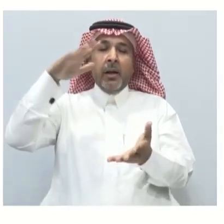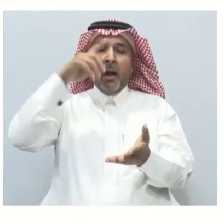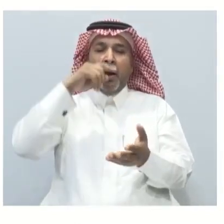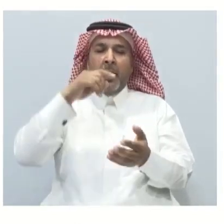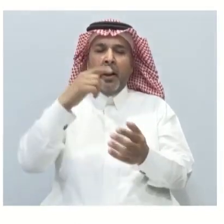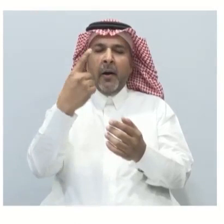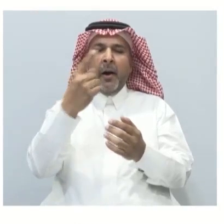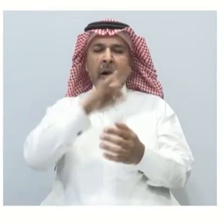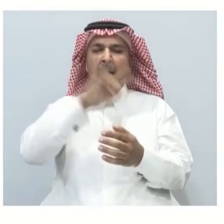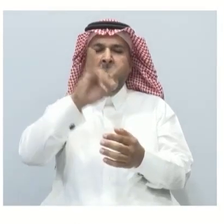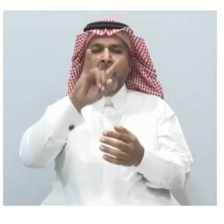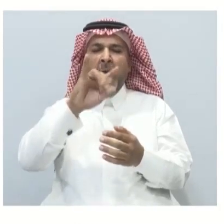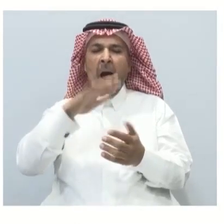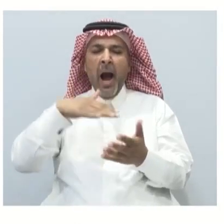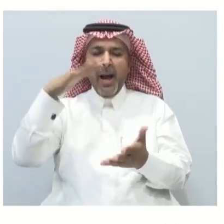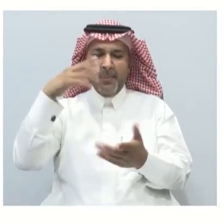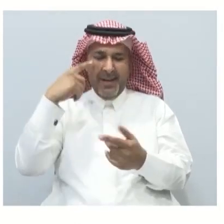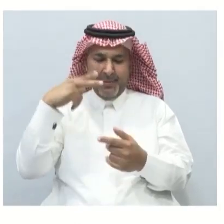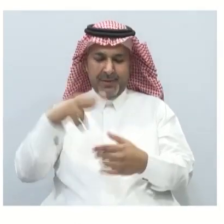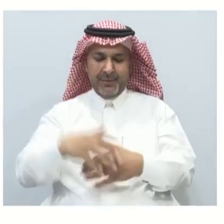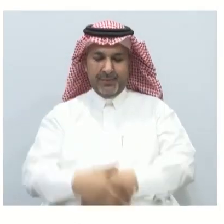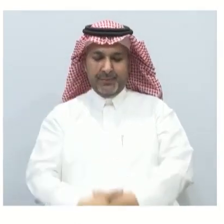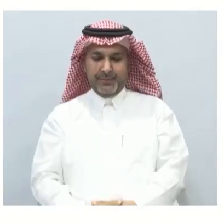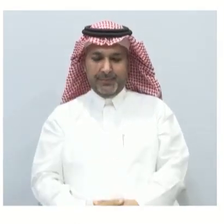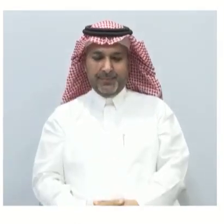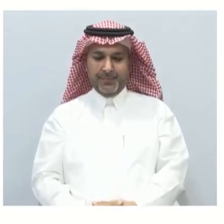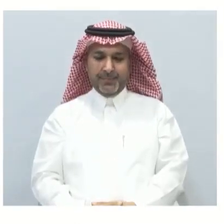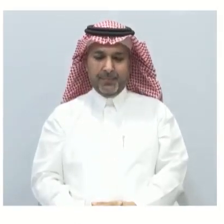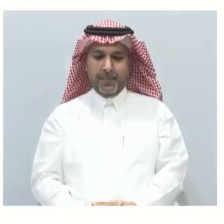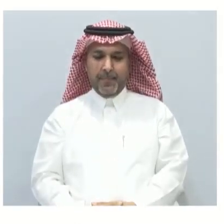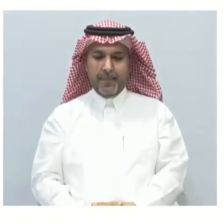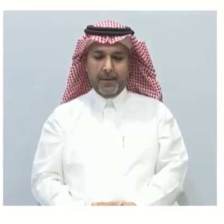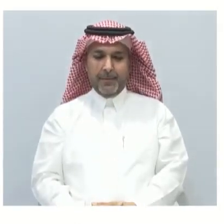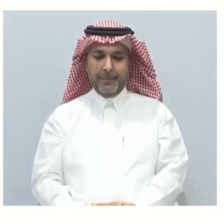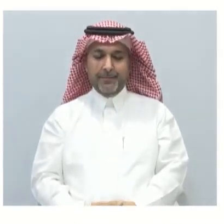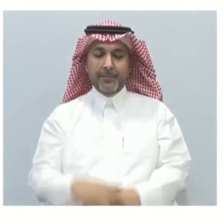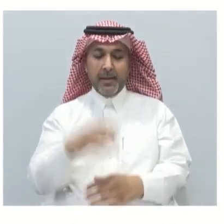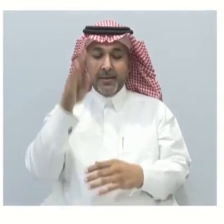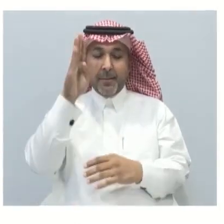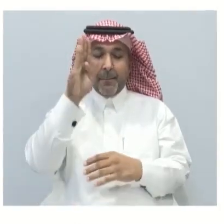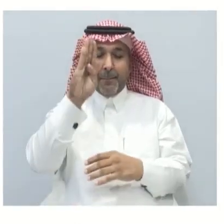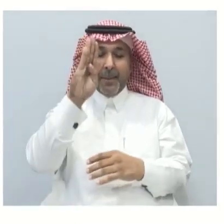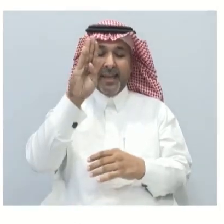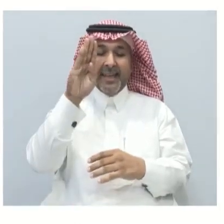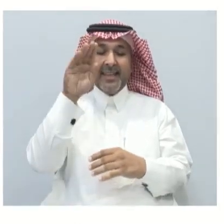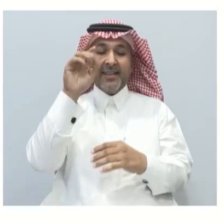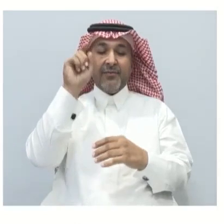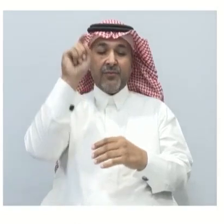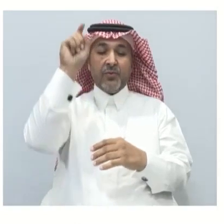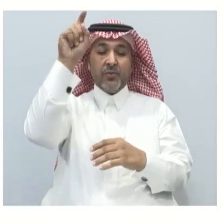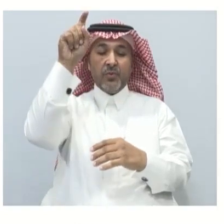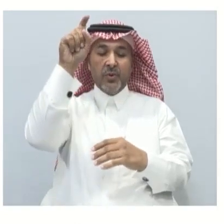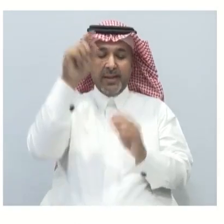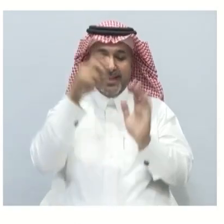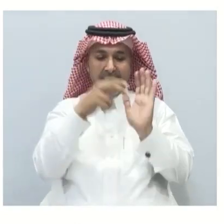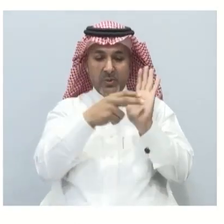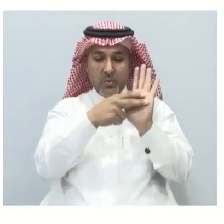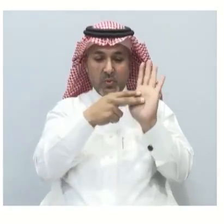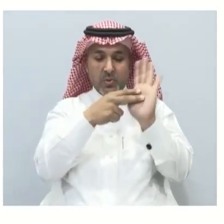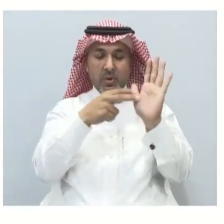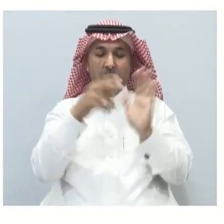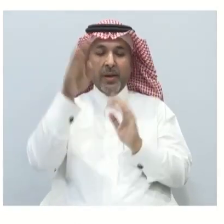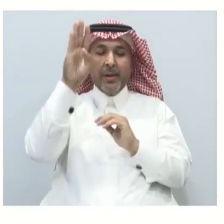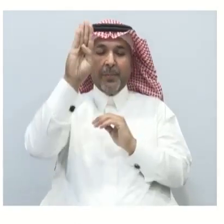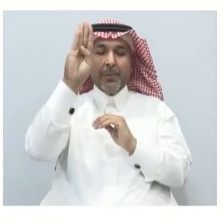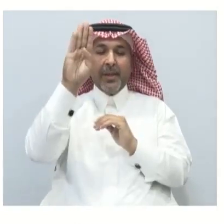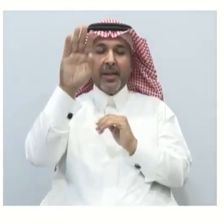الشروط اللي تكلمنا عنها في الدرس الاول فان اذا كان عندك بي اكس تساوي بي واي فهذا يدل على ان الاكس